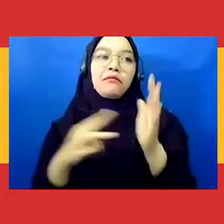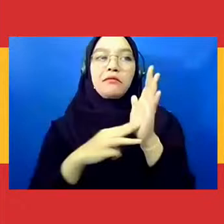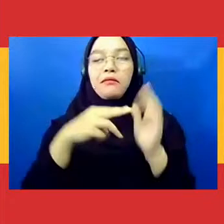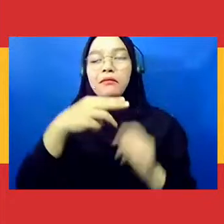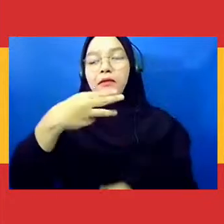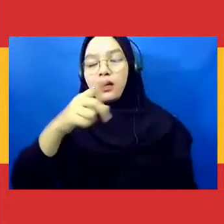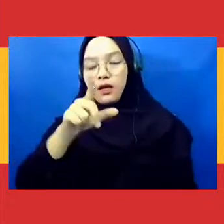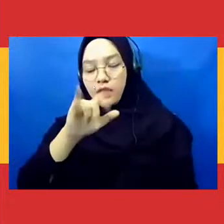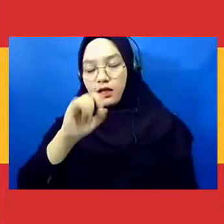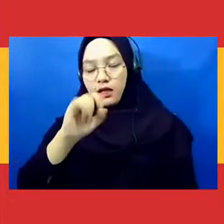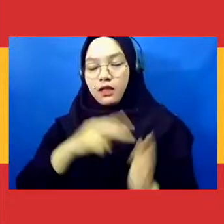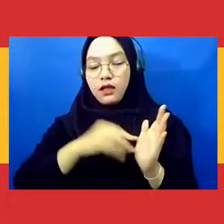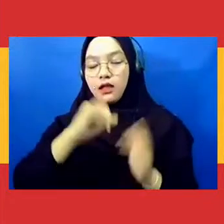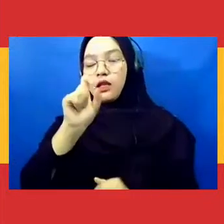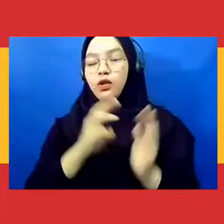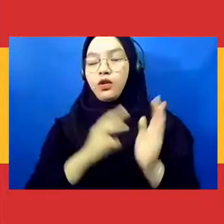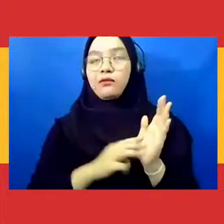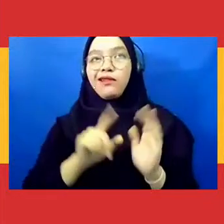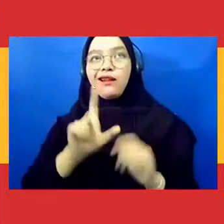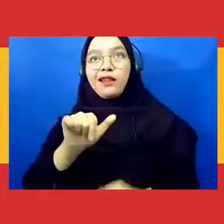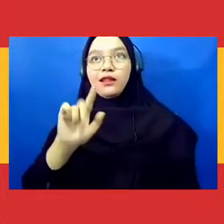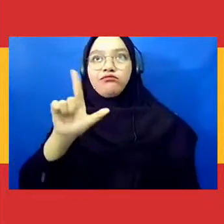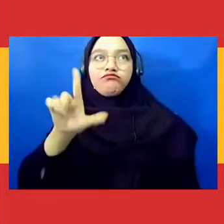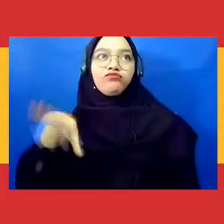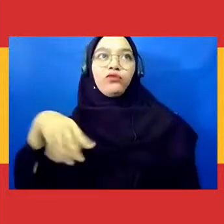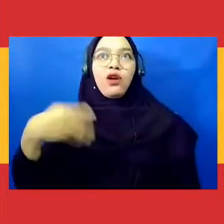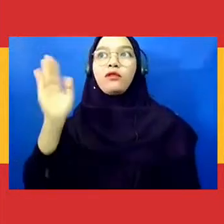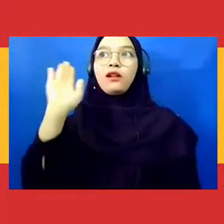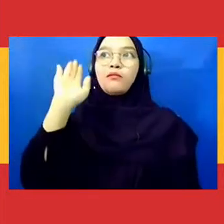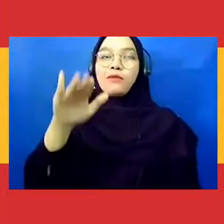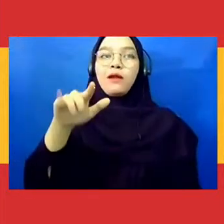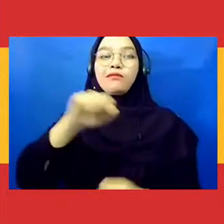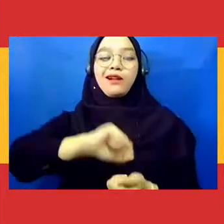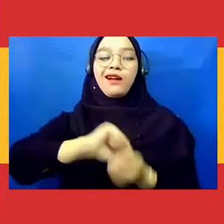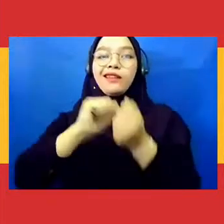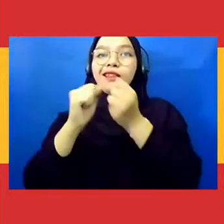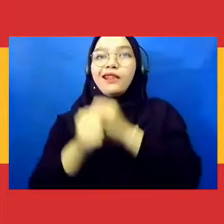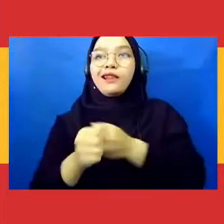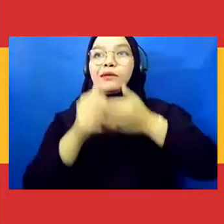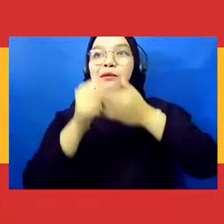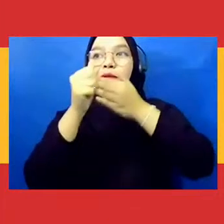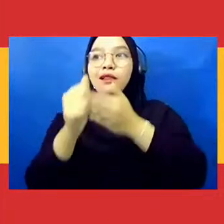menggagalkan proses pemimpinan kita ini. Maka bagaimana kita